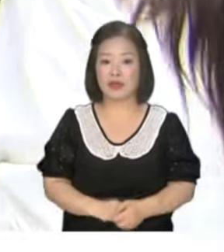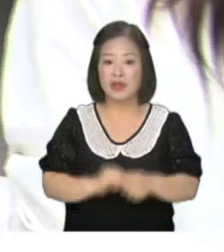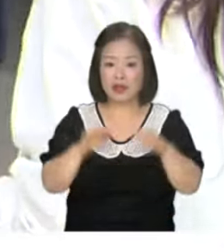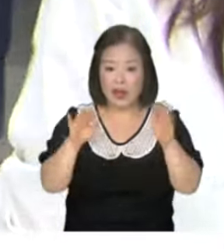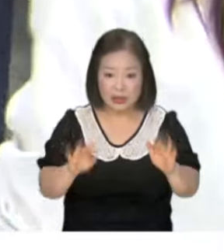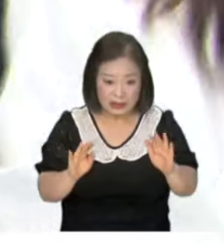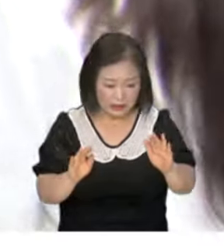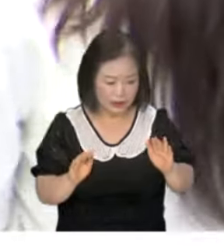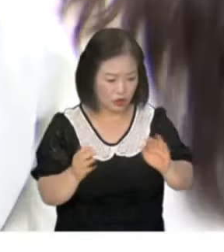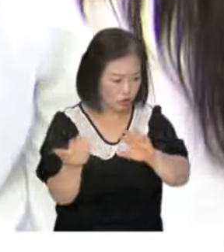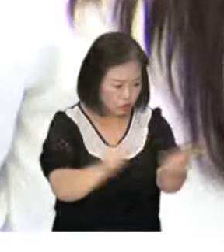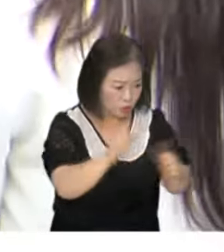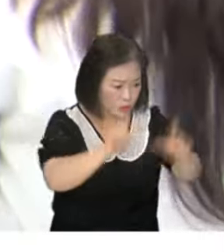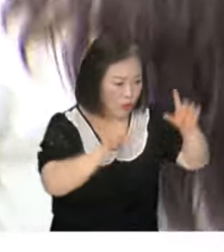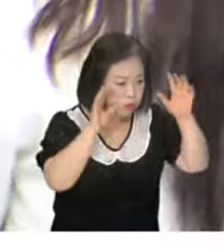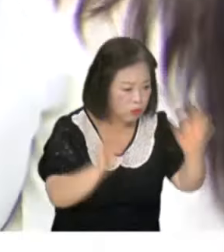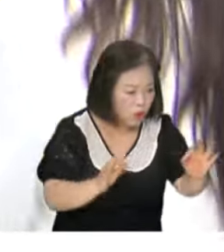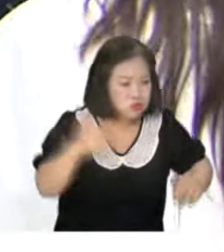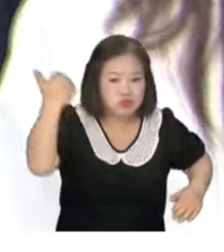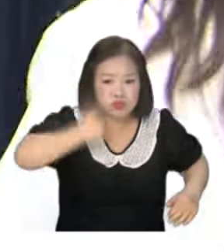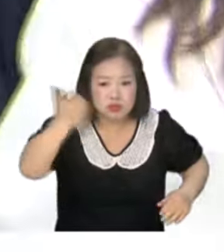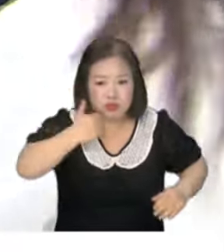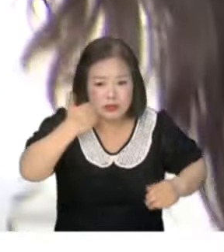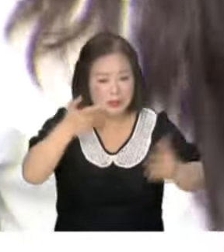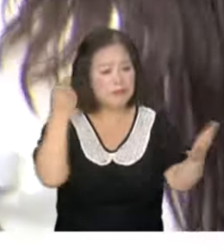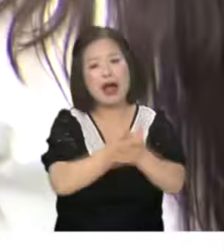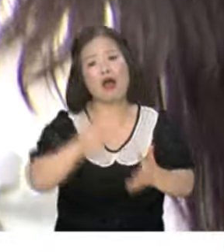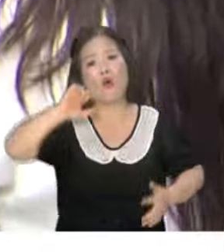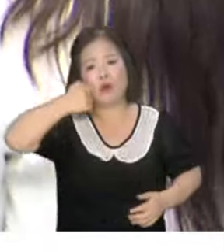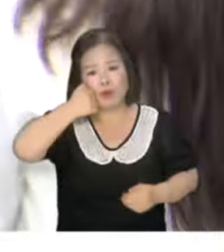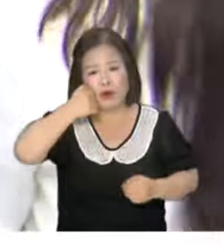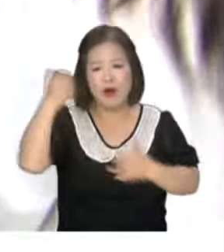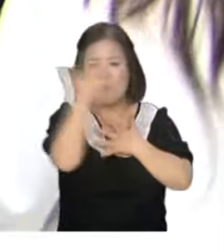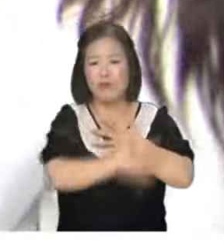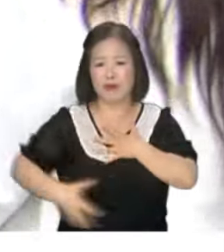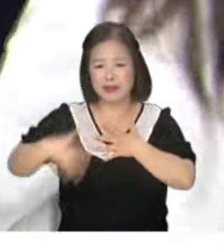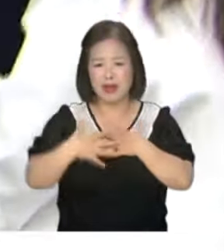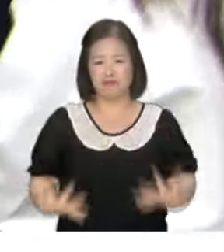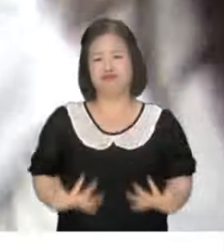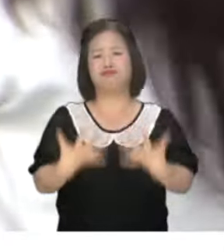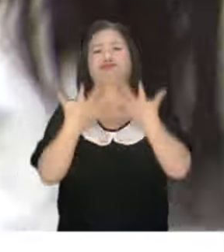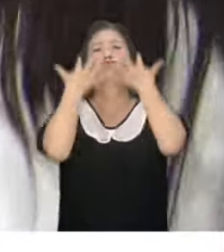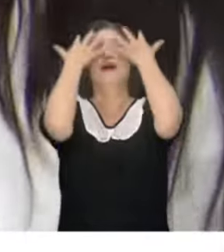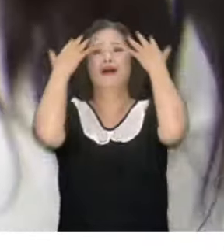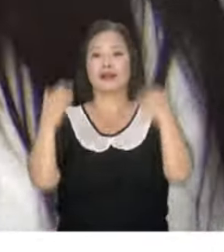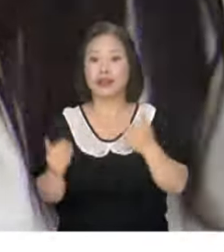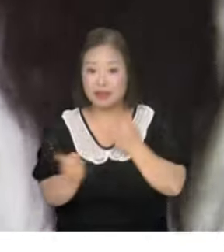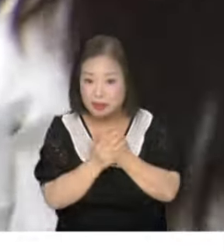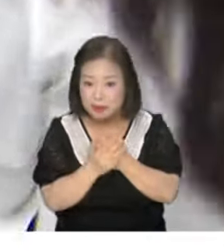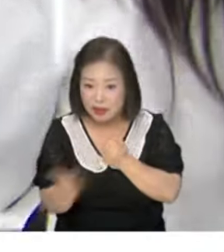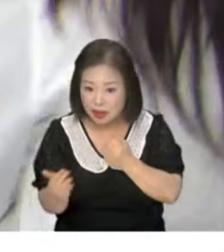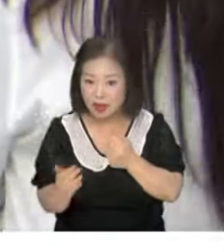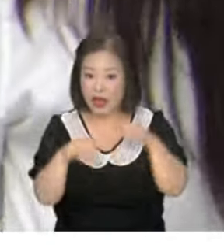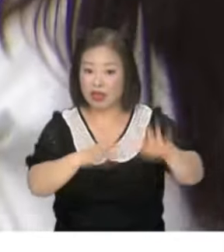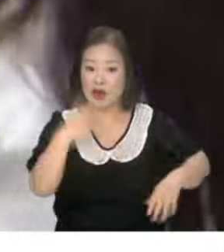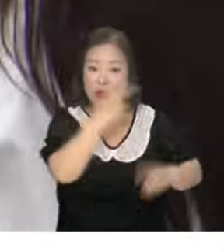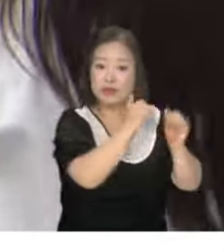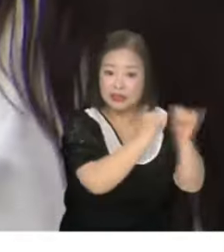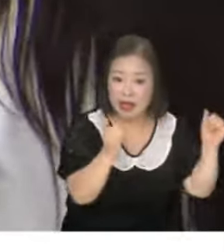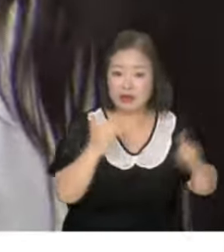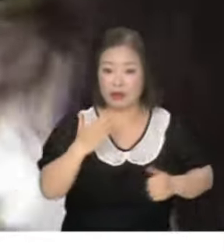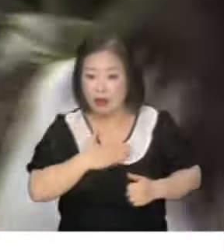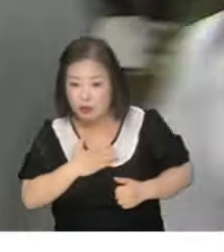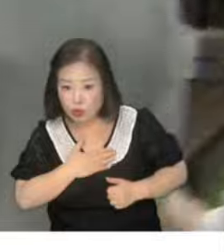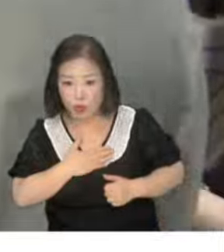누구인지도 몰라요. 유전자 확인서를 좀 우리 가족들한테 보여달라고 좀 그 검사서도 우리도